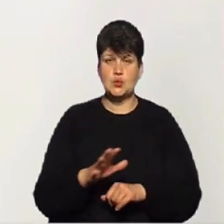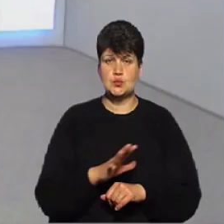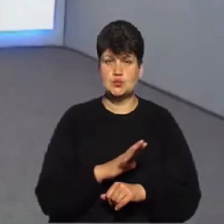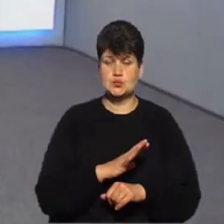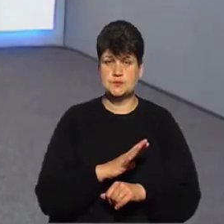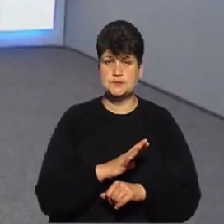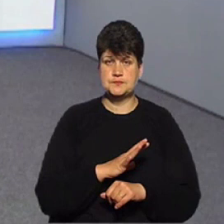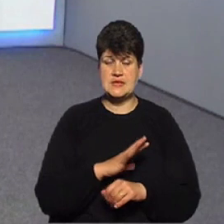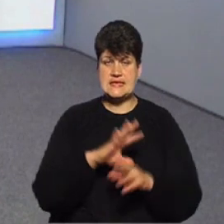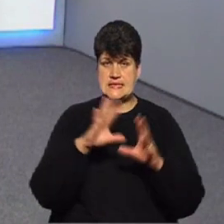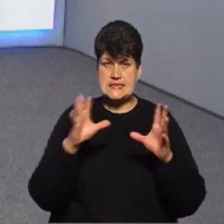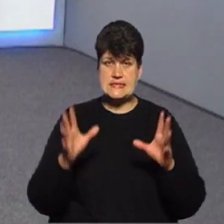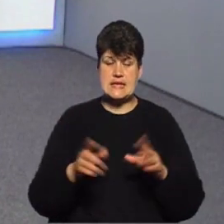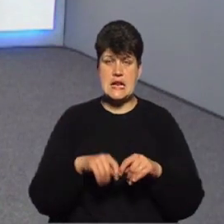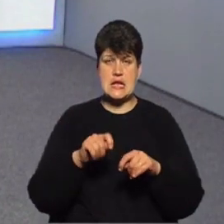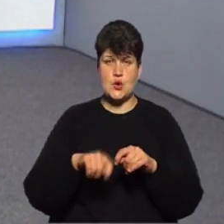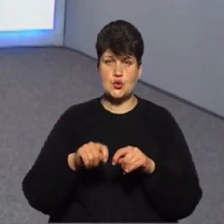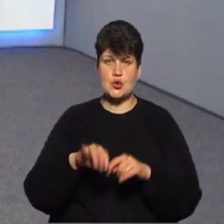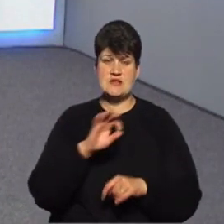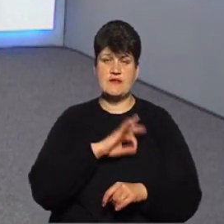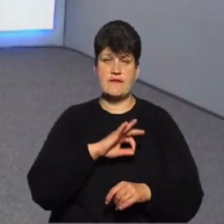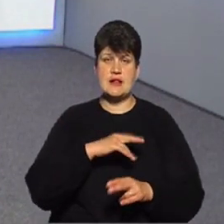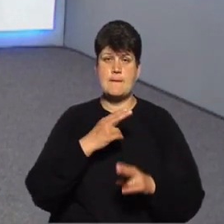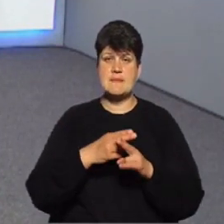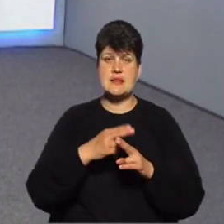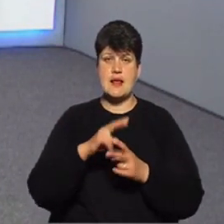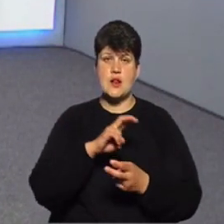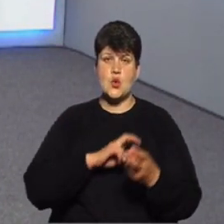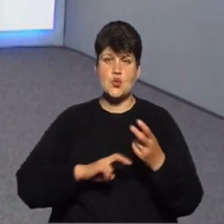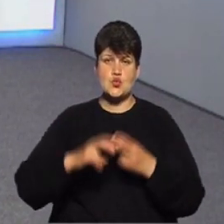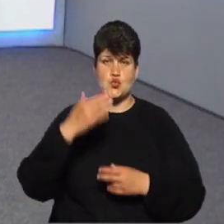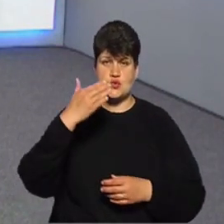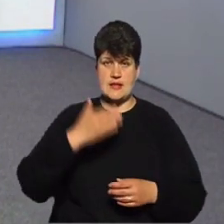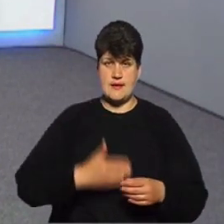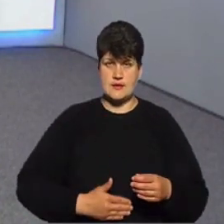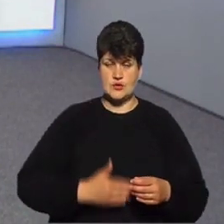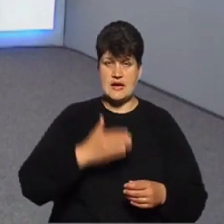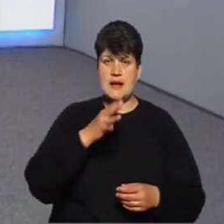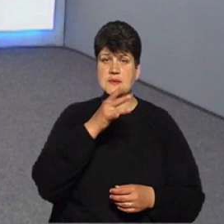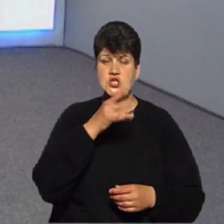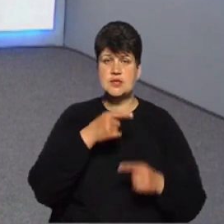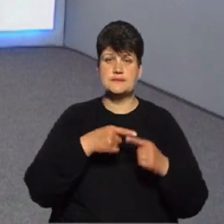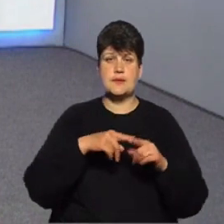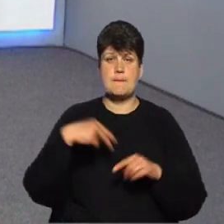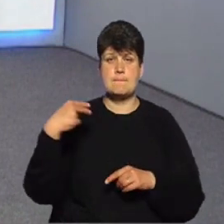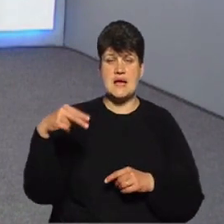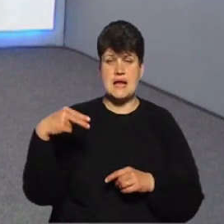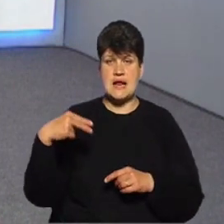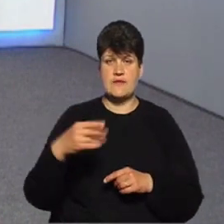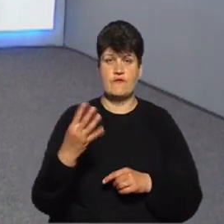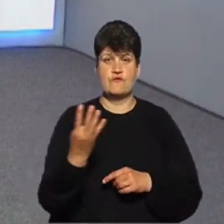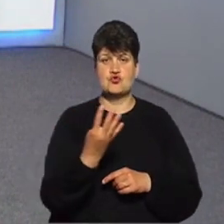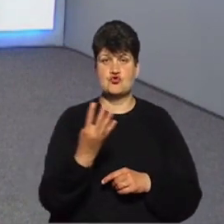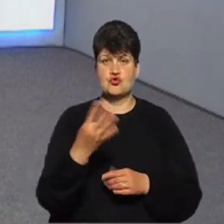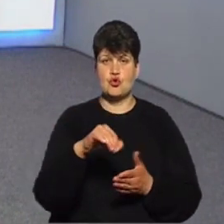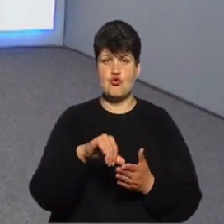відбувався загальний контроль з використанням металодетектора. Угу. І під час технологічної перерви у 4 учасників,